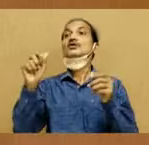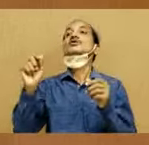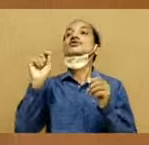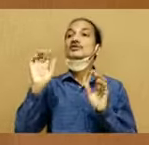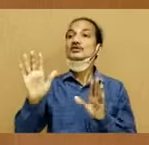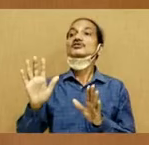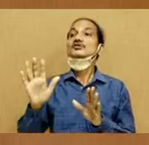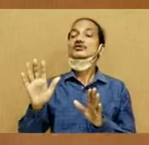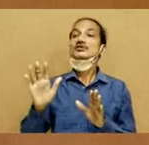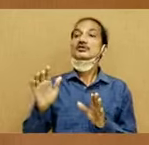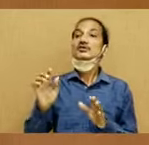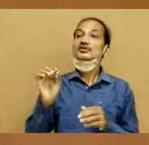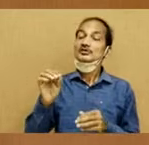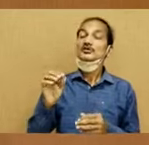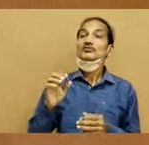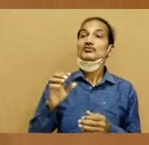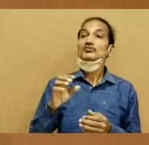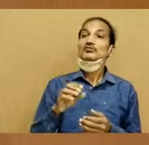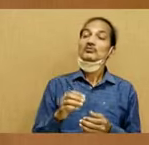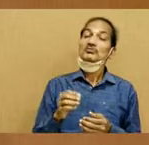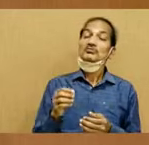ପର୍ଯ୍ୟନ୍ତ ସକ୍ଷମ ଅଛନ୍ତି,